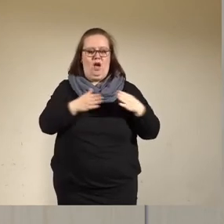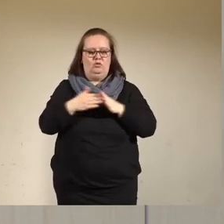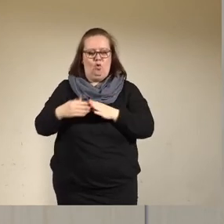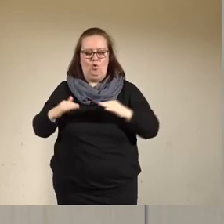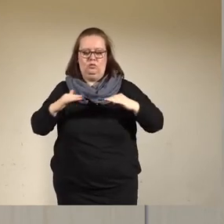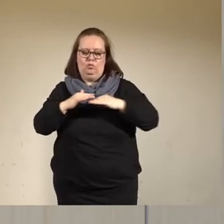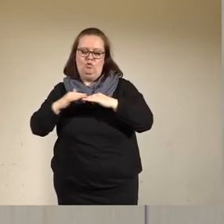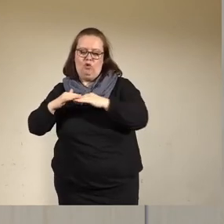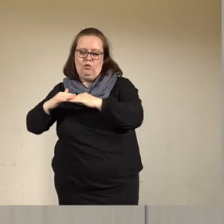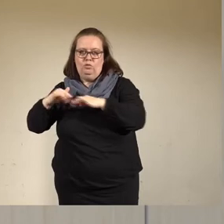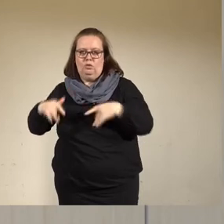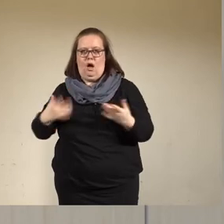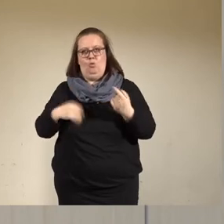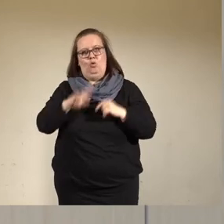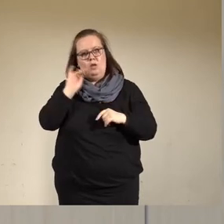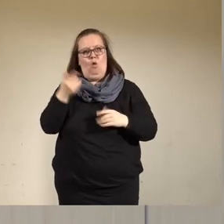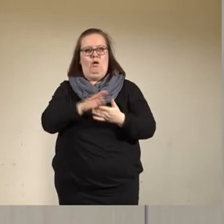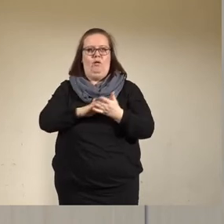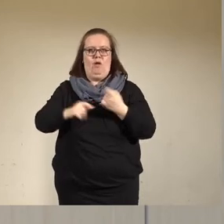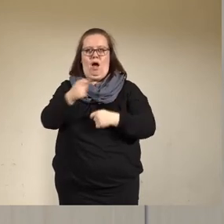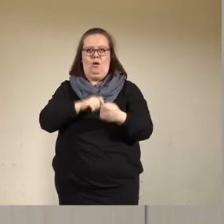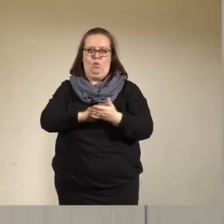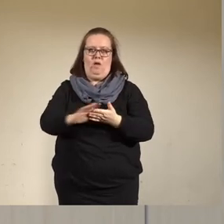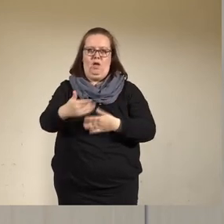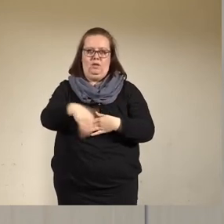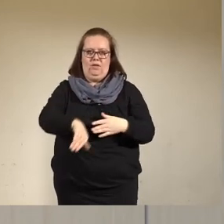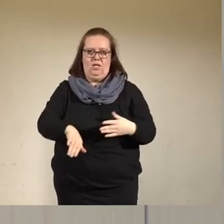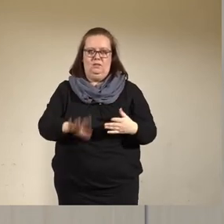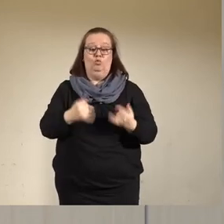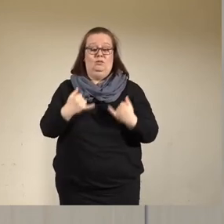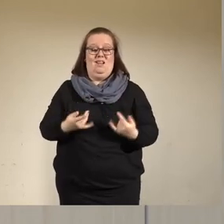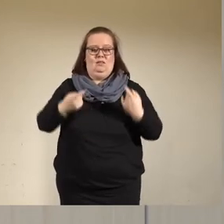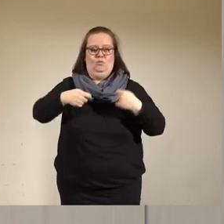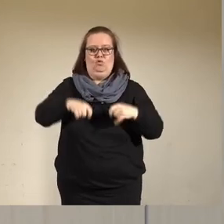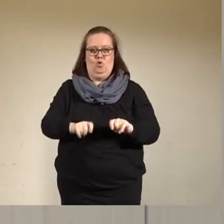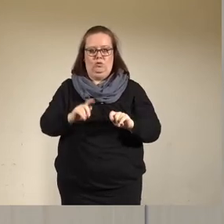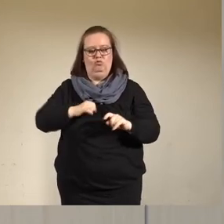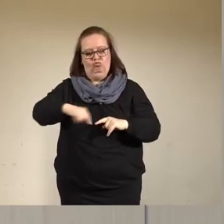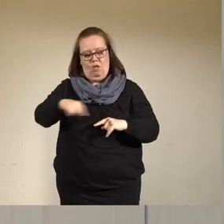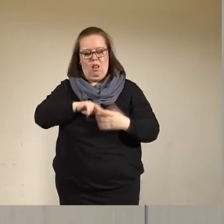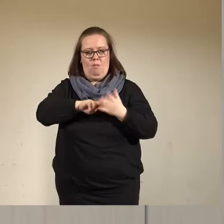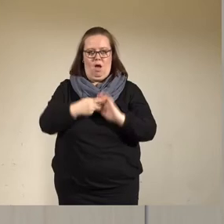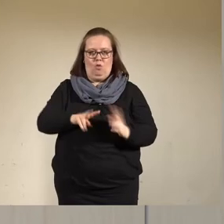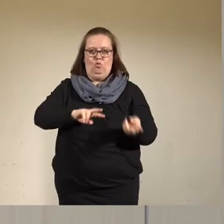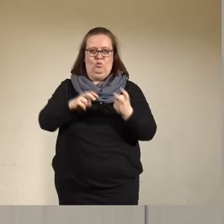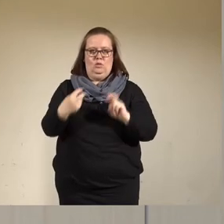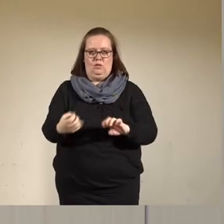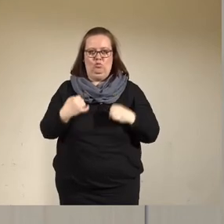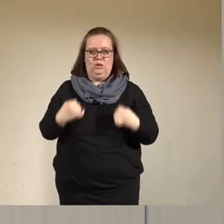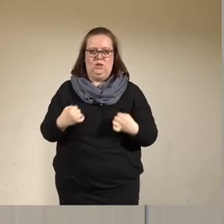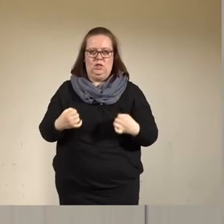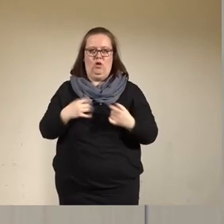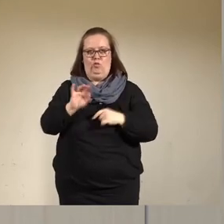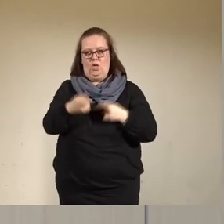den Zielsetzungen, die durchaus die Verhandlungen erleichterten. Durch den Beschluss schaffen wir rechtzeitige Planungs- und Umsetzungssicherheit